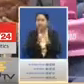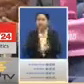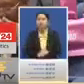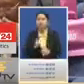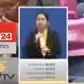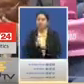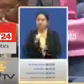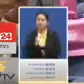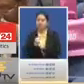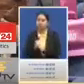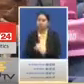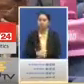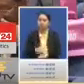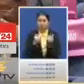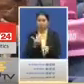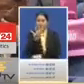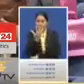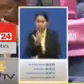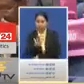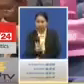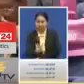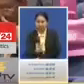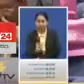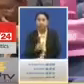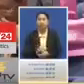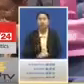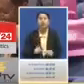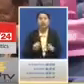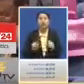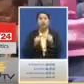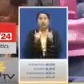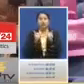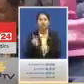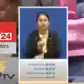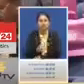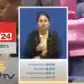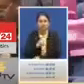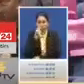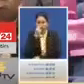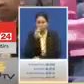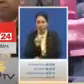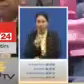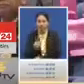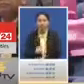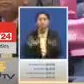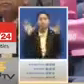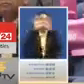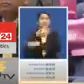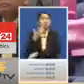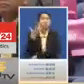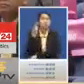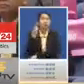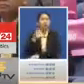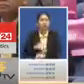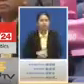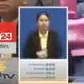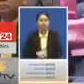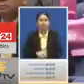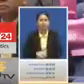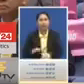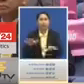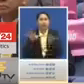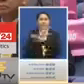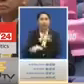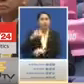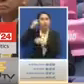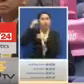เทมากจนผอมแล้วดูท่านผอมแล้วแต่สิ่งซึ่งผมดูแล้วเมื่อคืนนี้เนี่ยท่านจะคาดหวัง